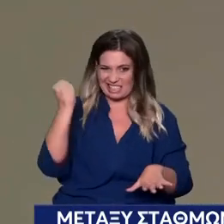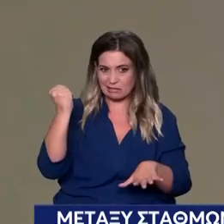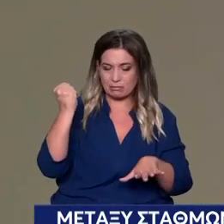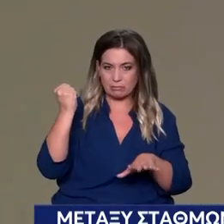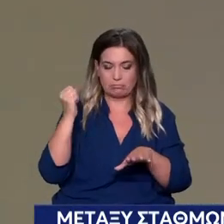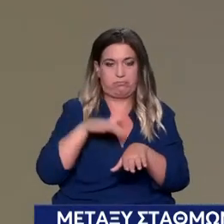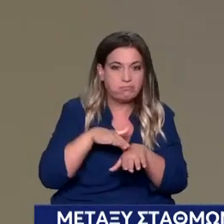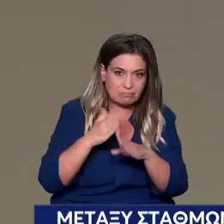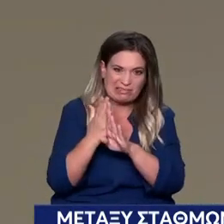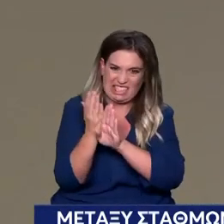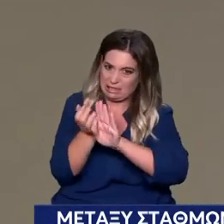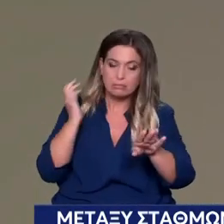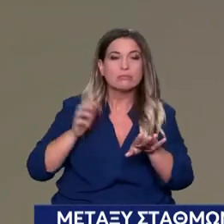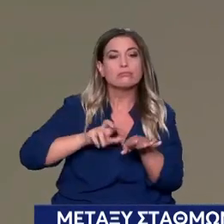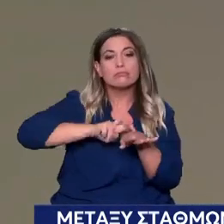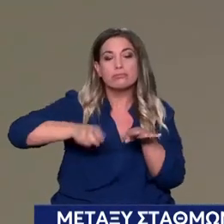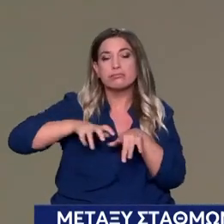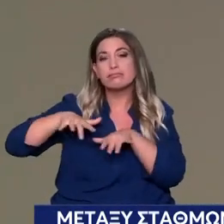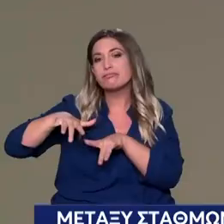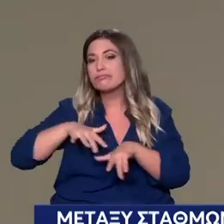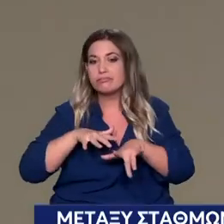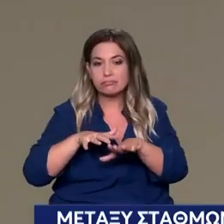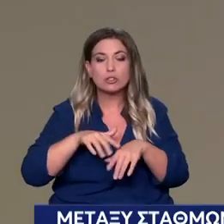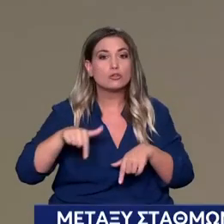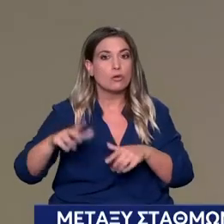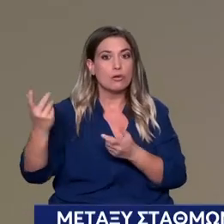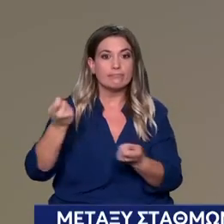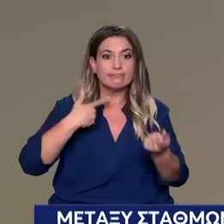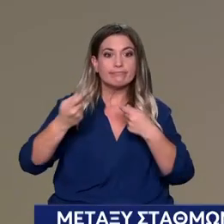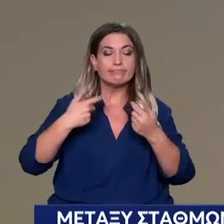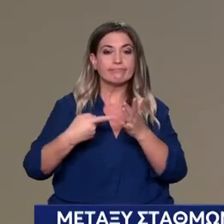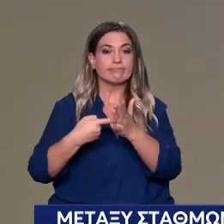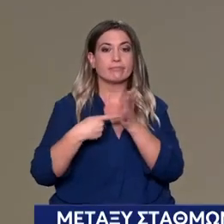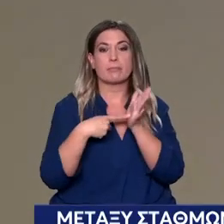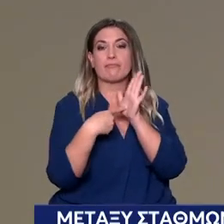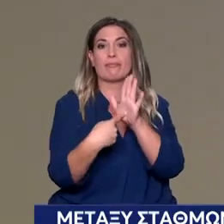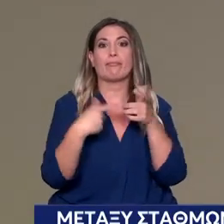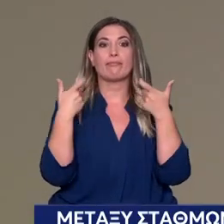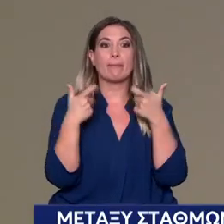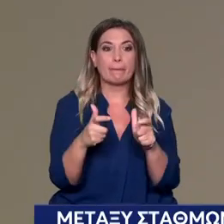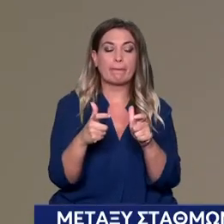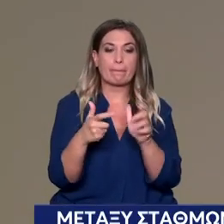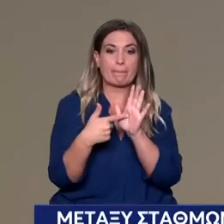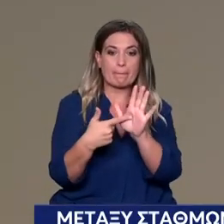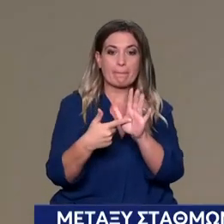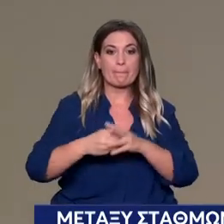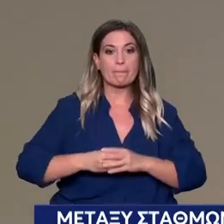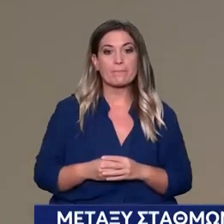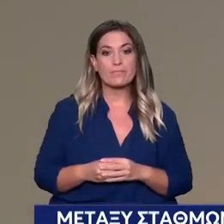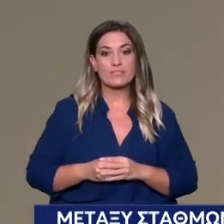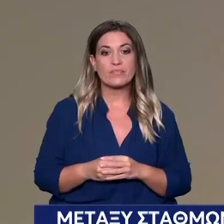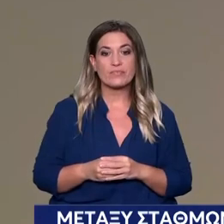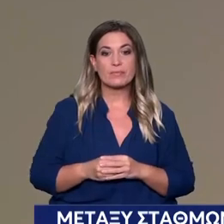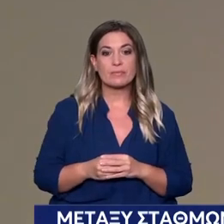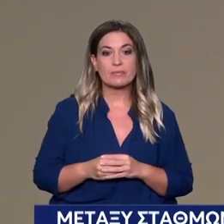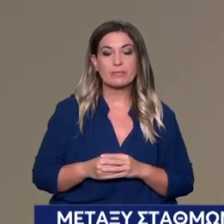περπατώντας. Βλέπετε εδώ και τα πλάνα, ξαναλέω, παίρνουμε βίντεο που τραβήξατε και εσείς που ήσασταν εκεί και ανεβαίνουν